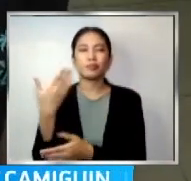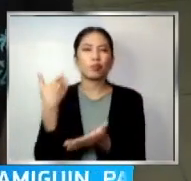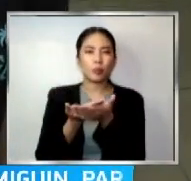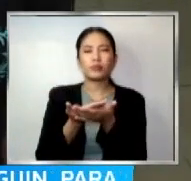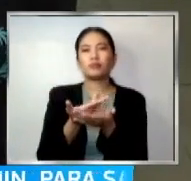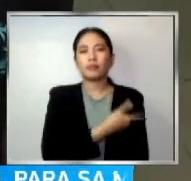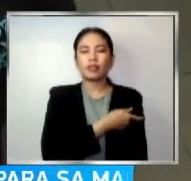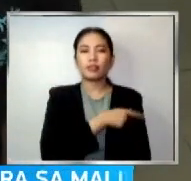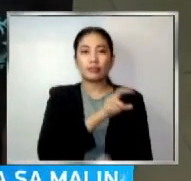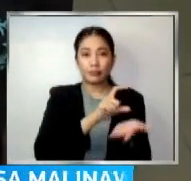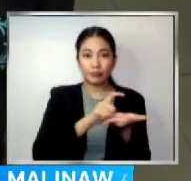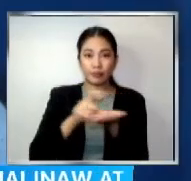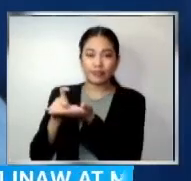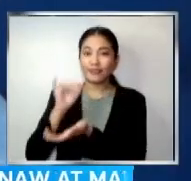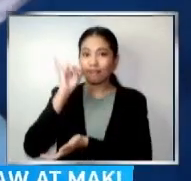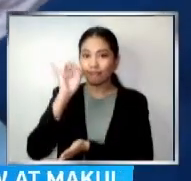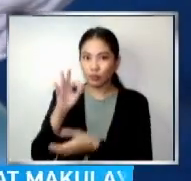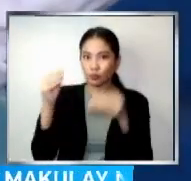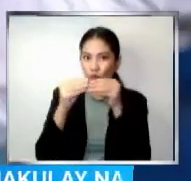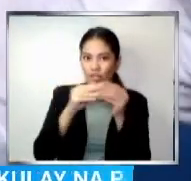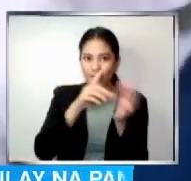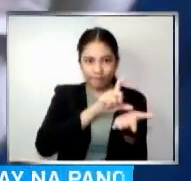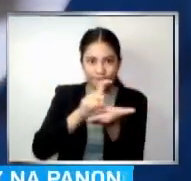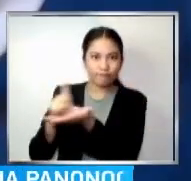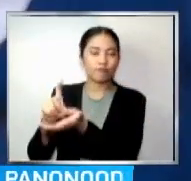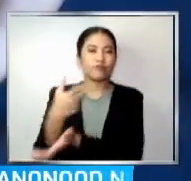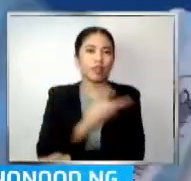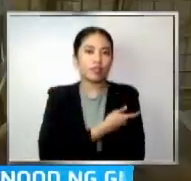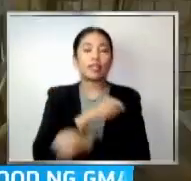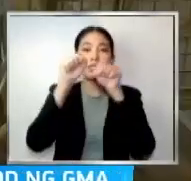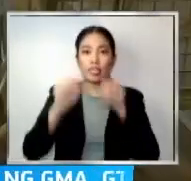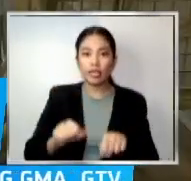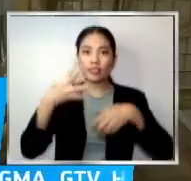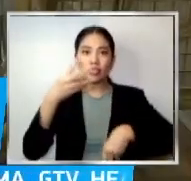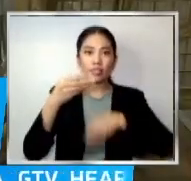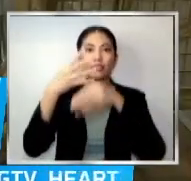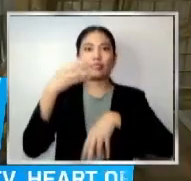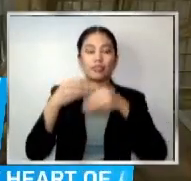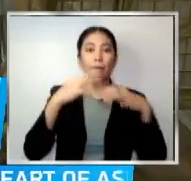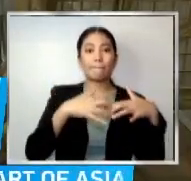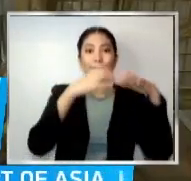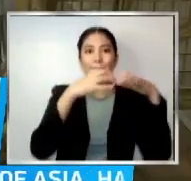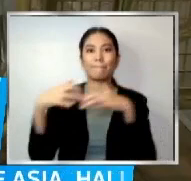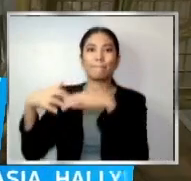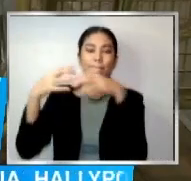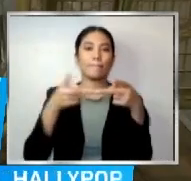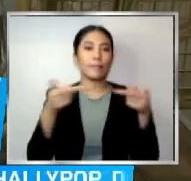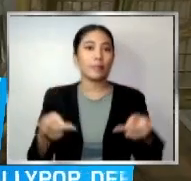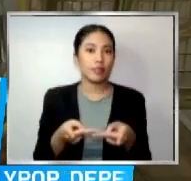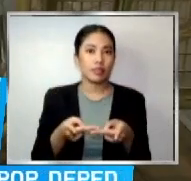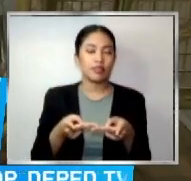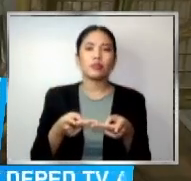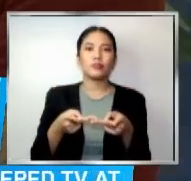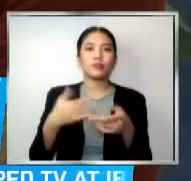kung dadaming dadating ng bakuna, pwede tayong mag-increase ng vaccination size. Ang Quezon City rin, patuloy lang sa second